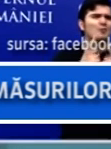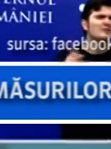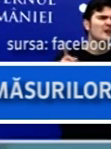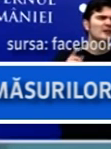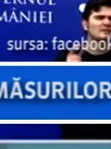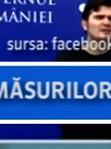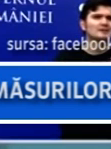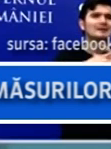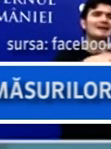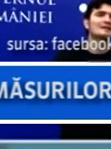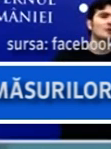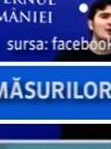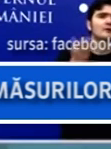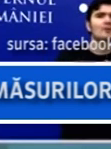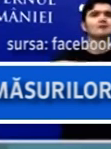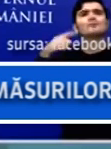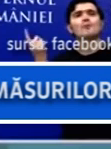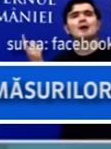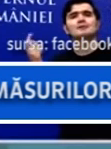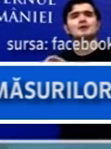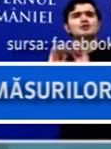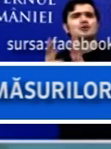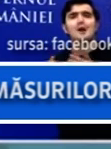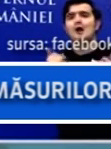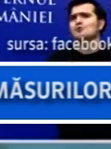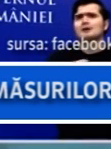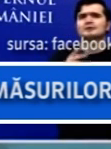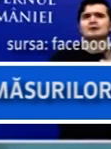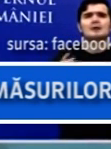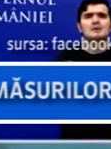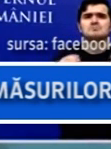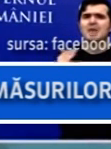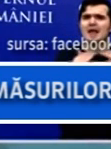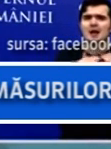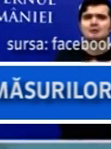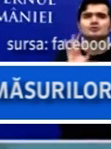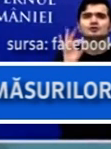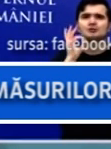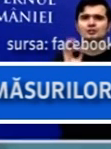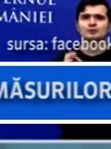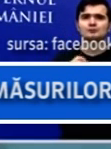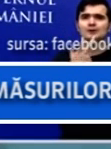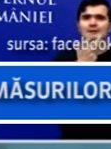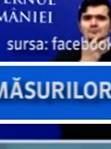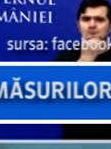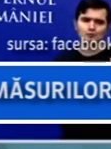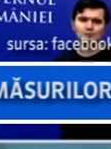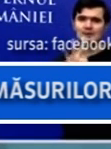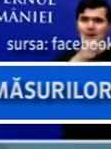și alte entități și acum se tratează egal, deci 50% sub 3 la mie